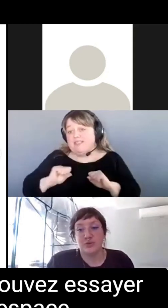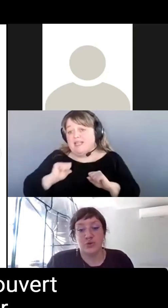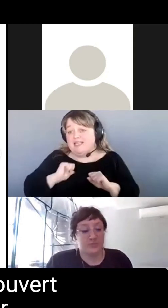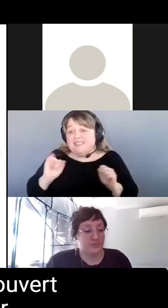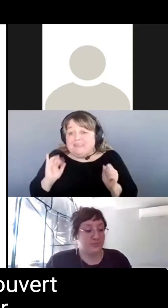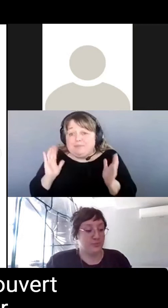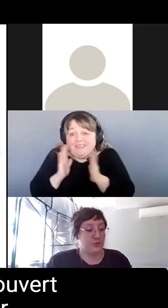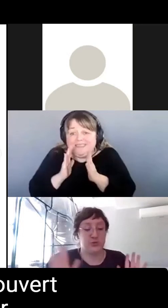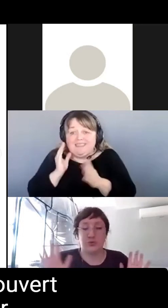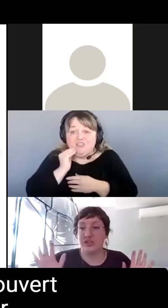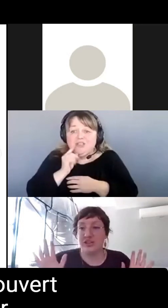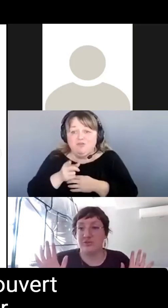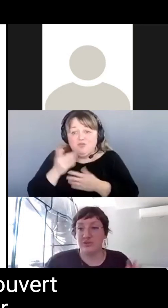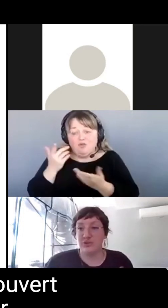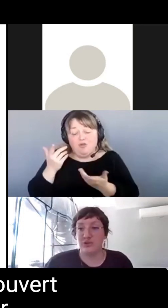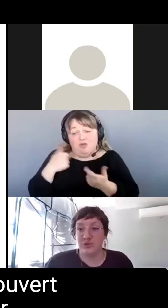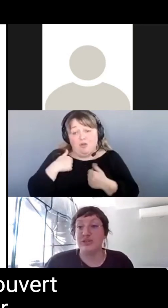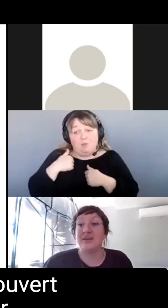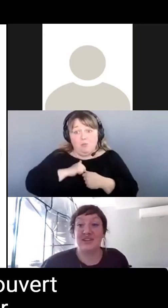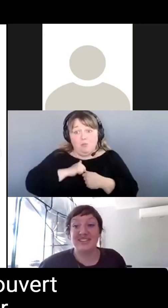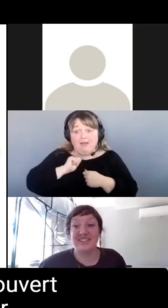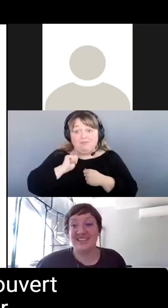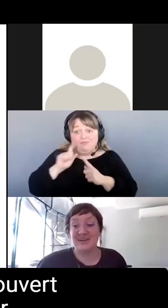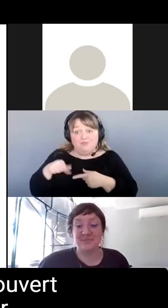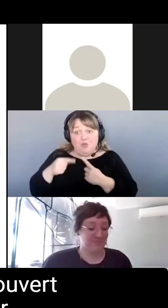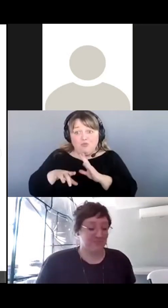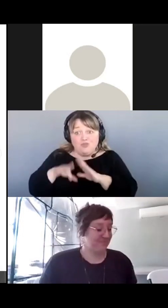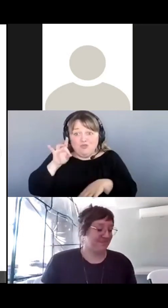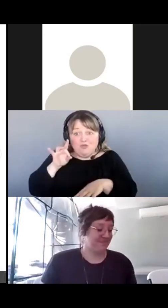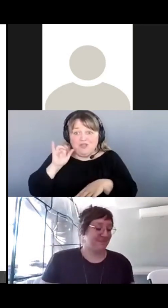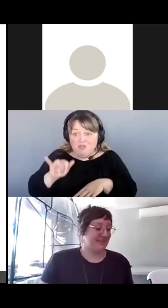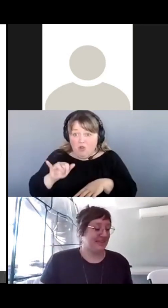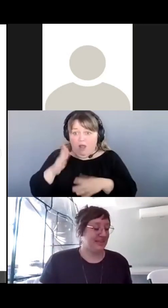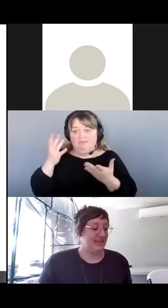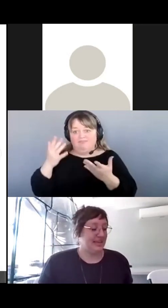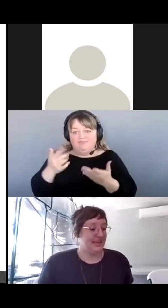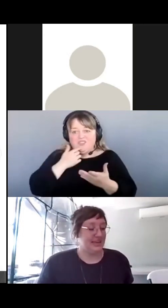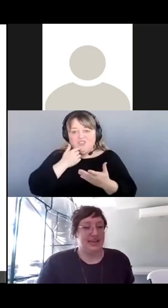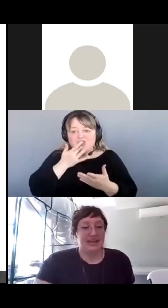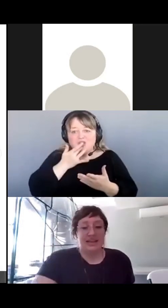espace. En tout cas, moi, depuis que j'ai découvert ce truc-là, ça me tente d'essayer.